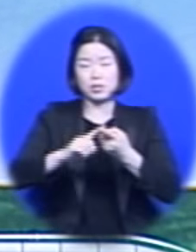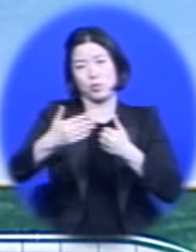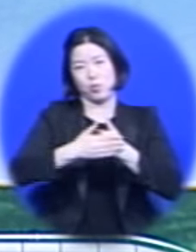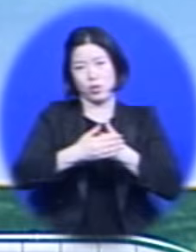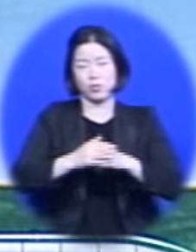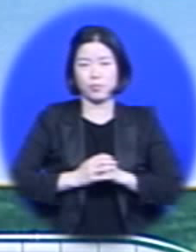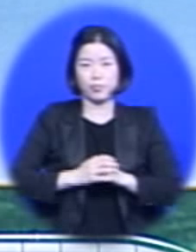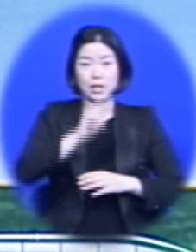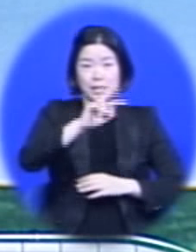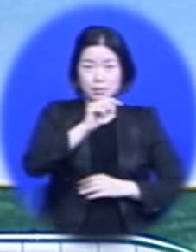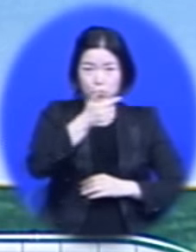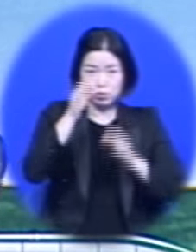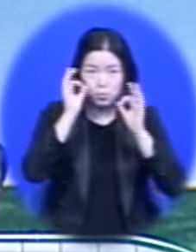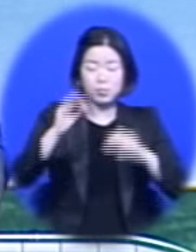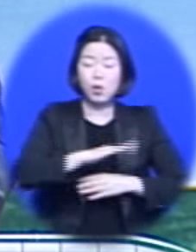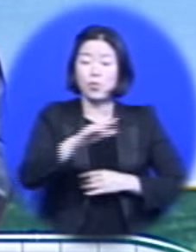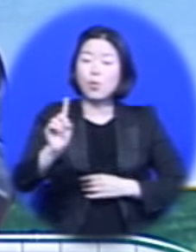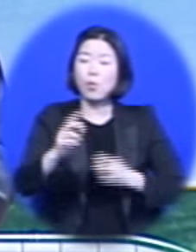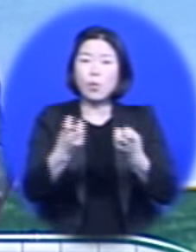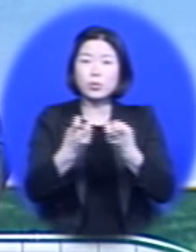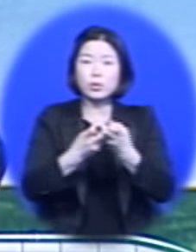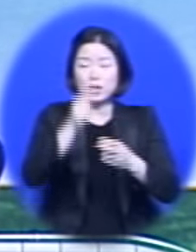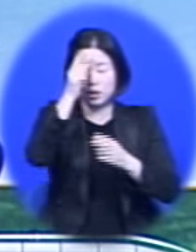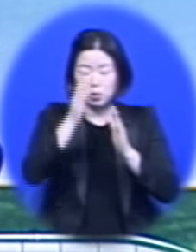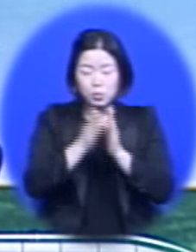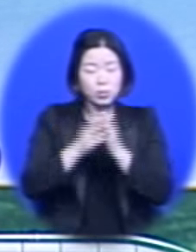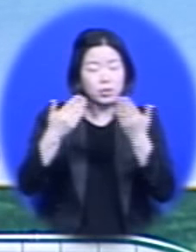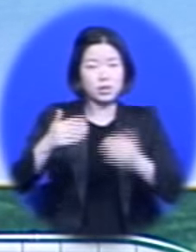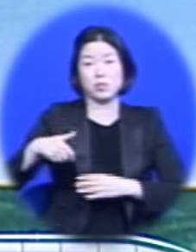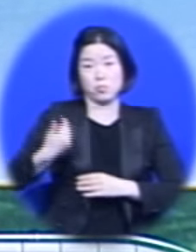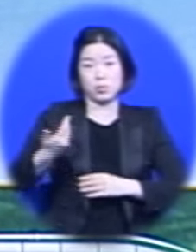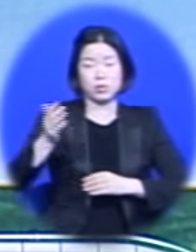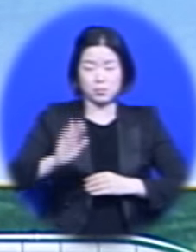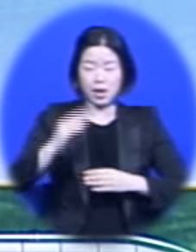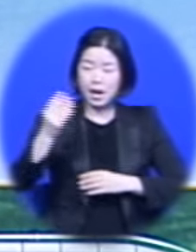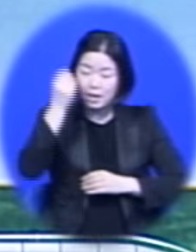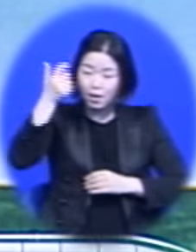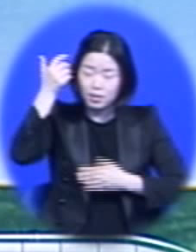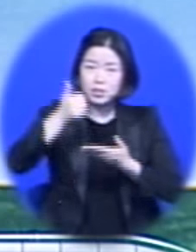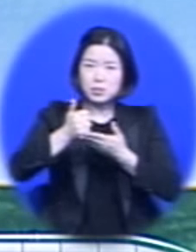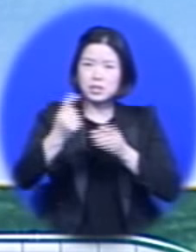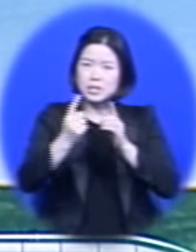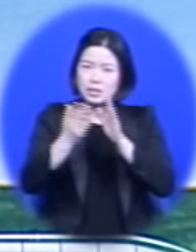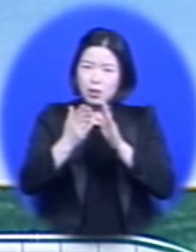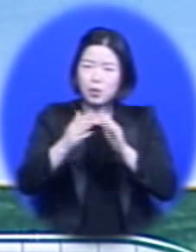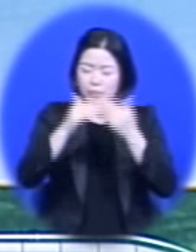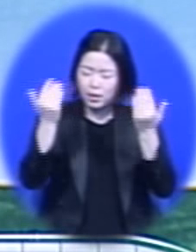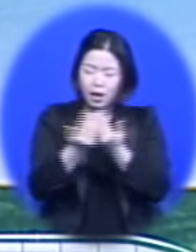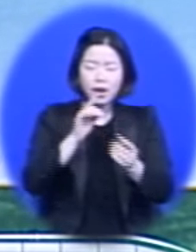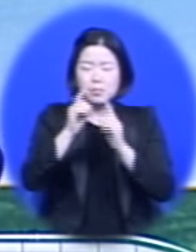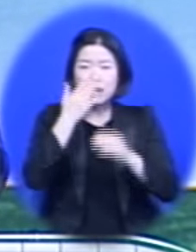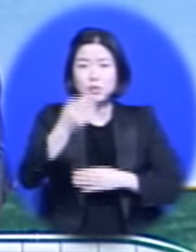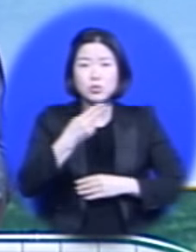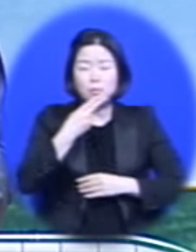26절에 보면 우리는 어떻게 기도해야 할지도 알지 못하지만 성령께서 친히 이루다 말할 수 없는